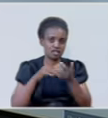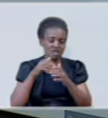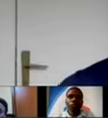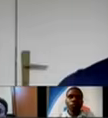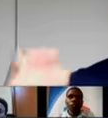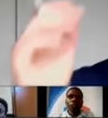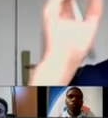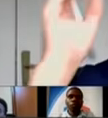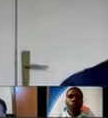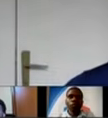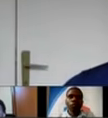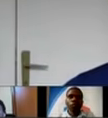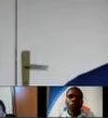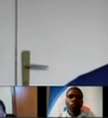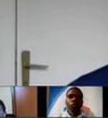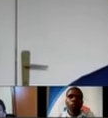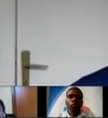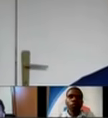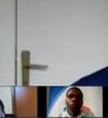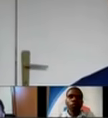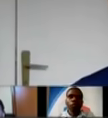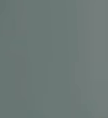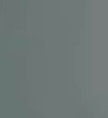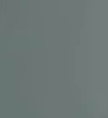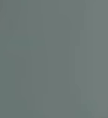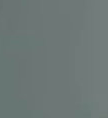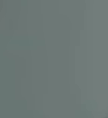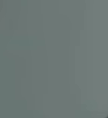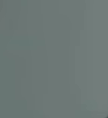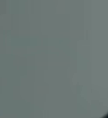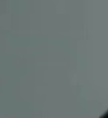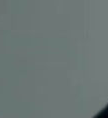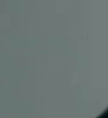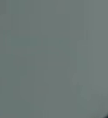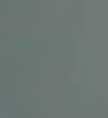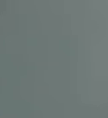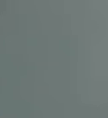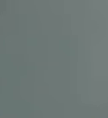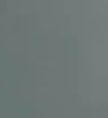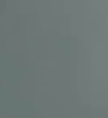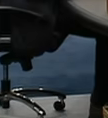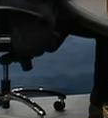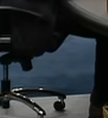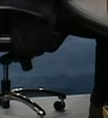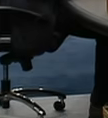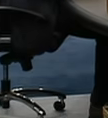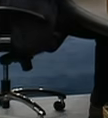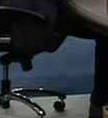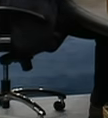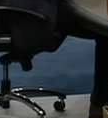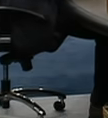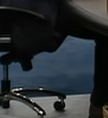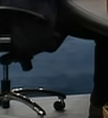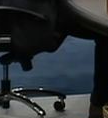de la semaine, le gouvernement examinera les avancées réalisées jusqu'à présent dans la lutte contre la pandémie de